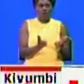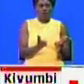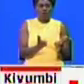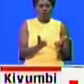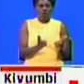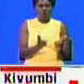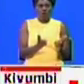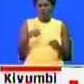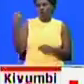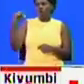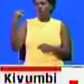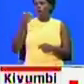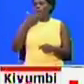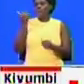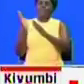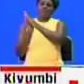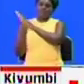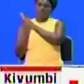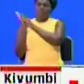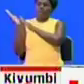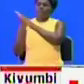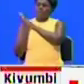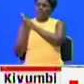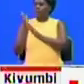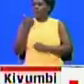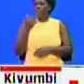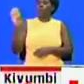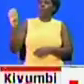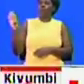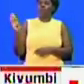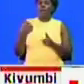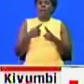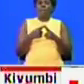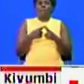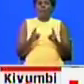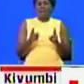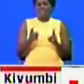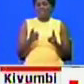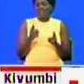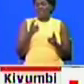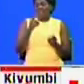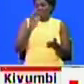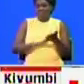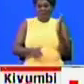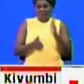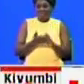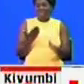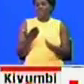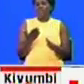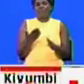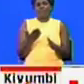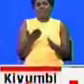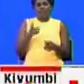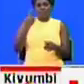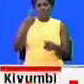Unajua gold is better than silver. Silver is better than bronze. Na bronze pia is better than nothing, sindio? Yes, sasa ni